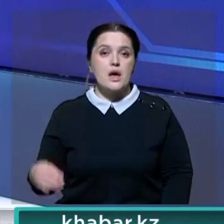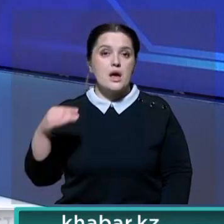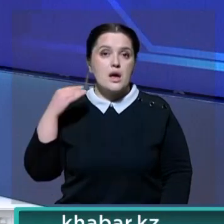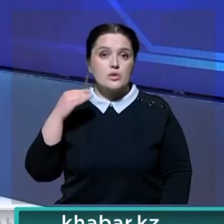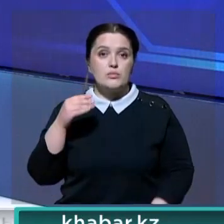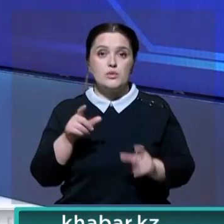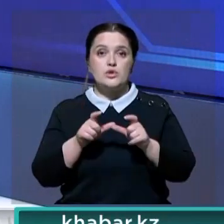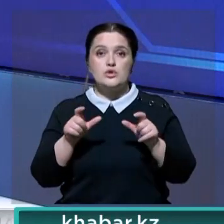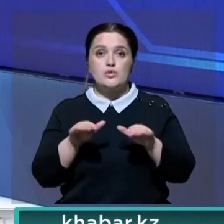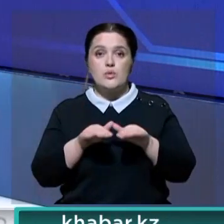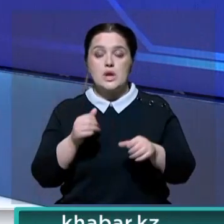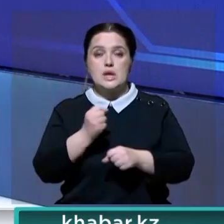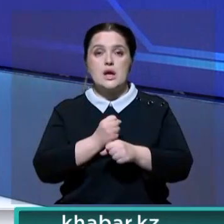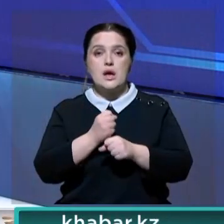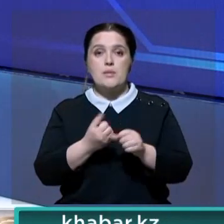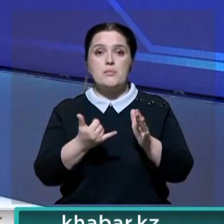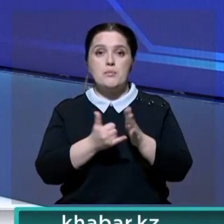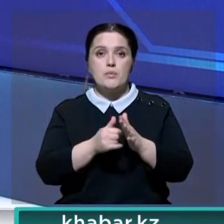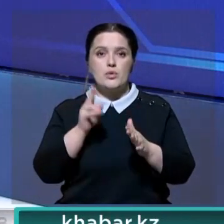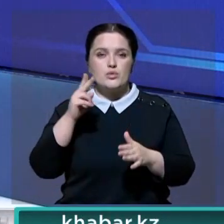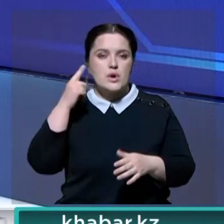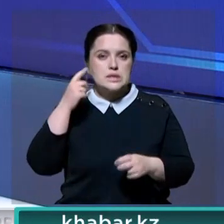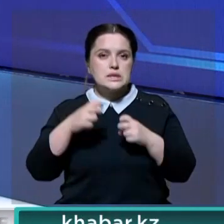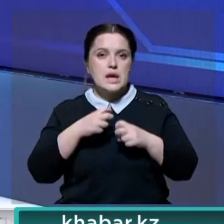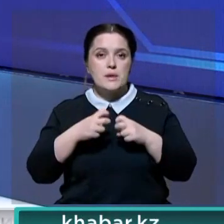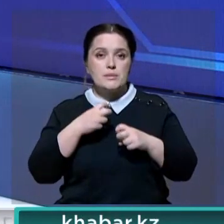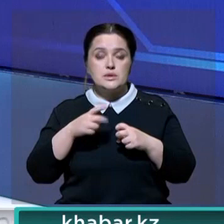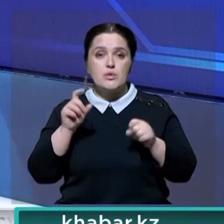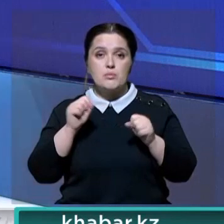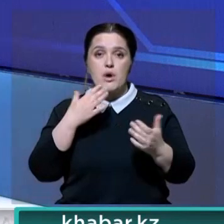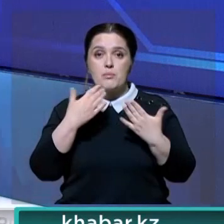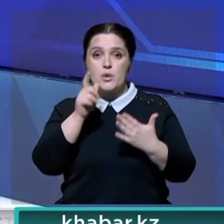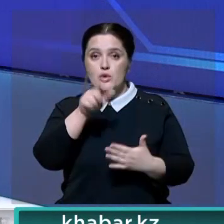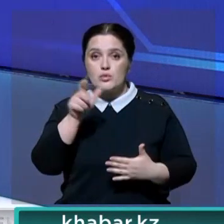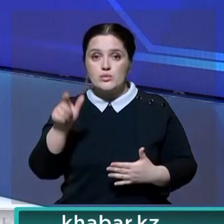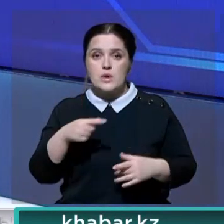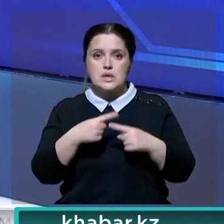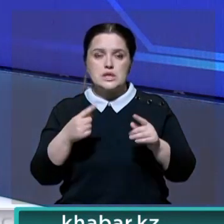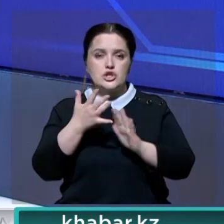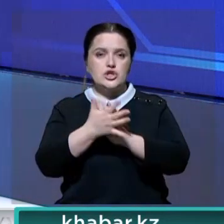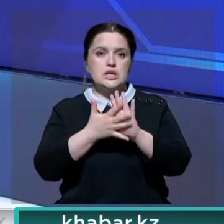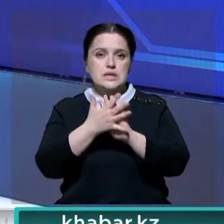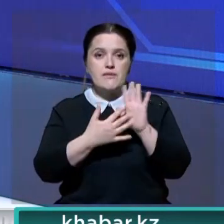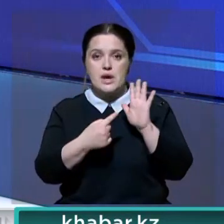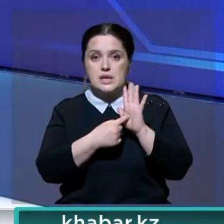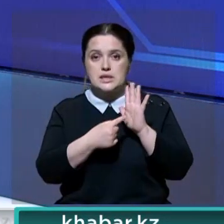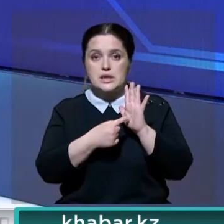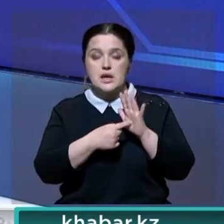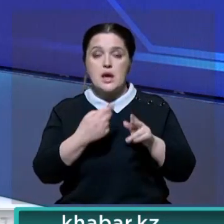В Актобе школьники разработали приложение для слабослышащих. Оно позволит общаться людям, использующим разные жестовые